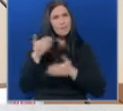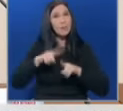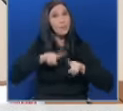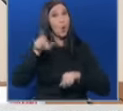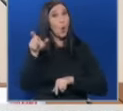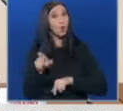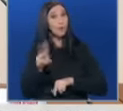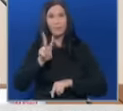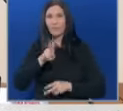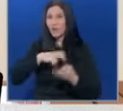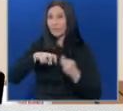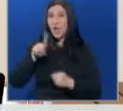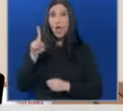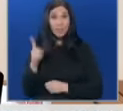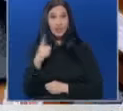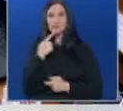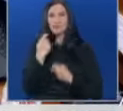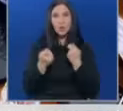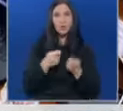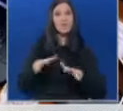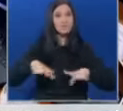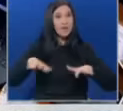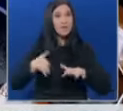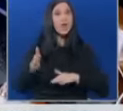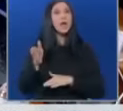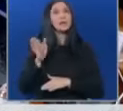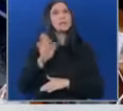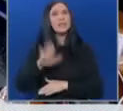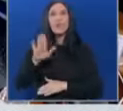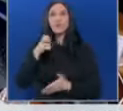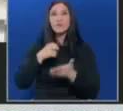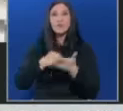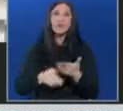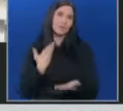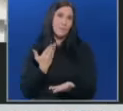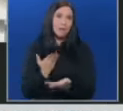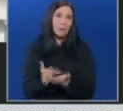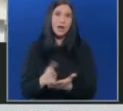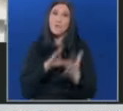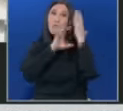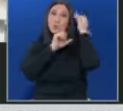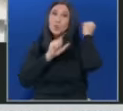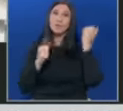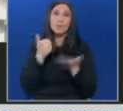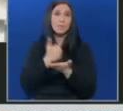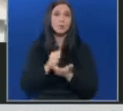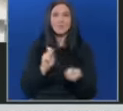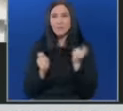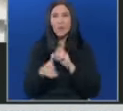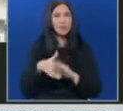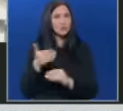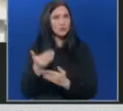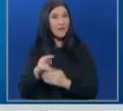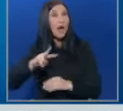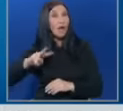прокурор по две проверки. Едната е за търговия с влияние след негови твърдения, че са му предлагани посланнически постове в замяна на оставка,